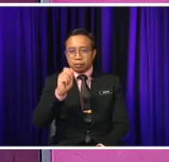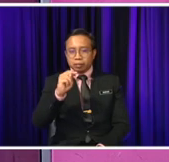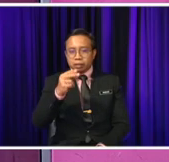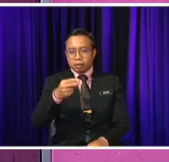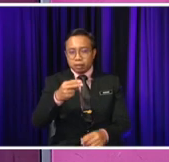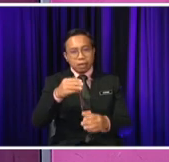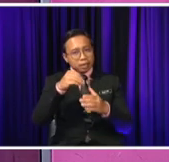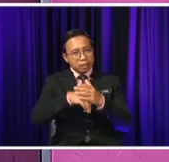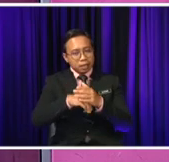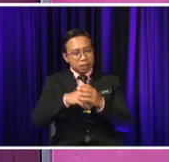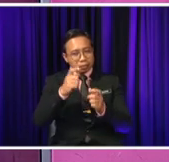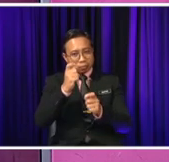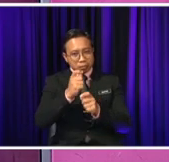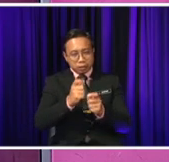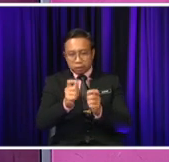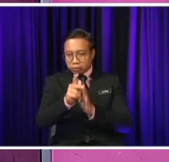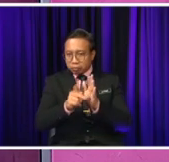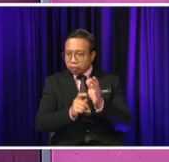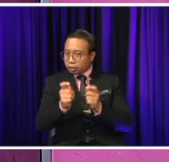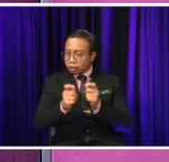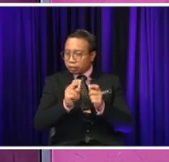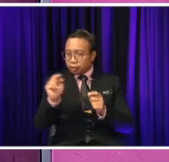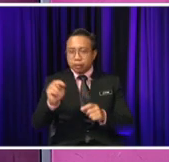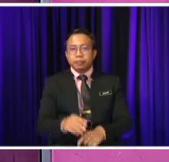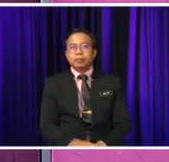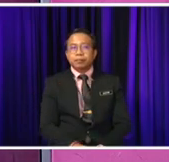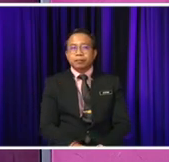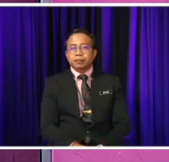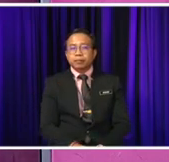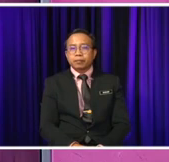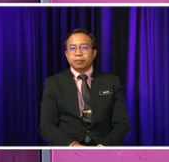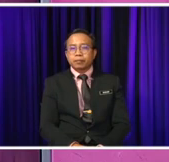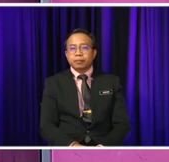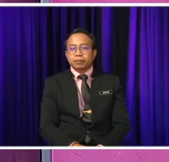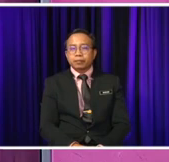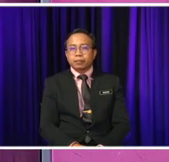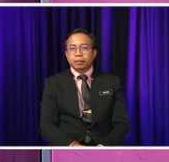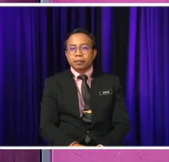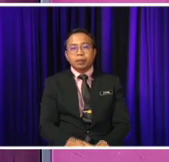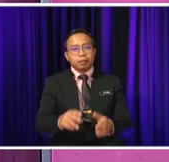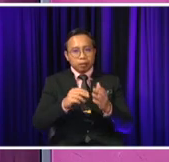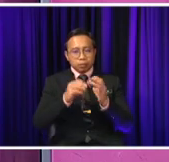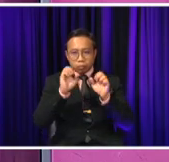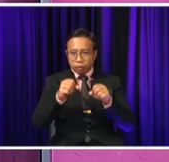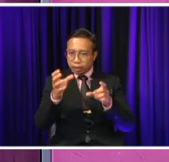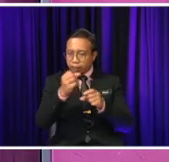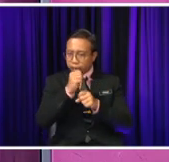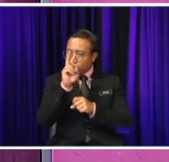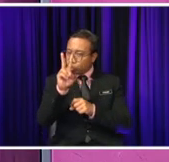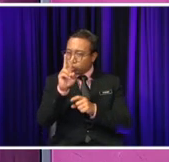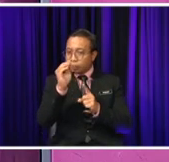contoh dalam pencak belaan atau dalam menjadi apa takbiran sebab pecah bila ini kan pencabiran maksud saya beli dapat dua